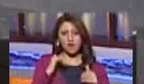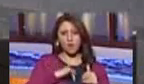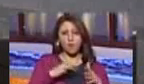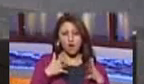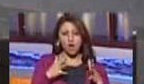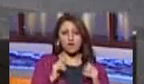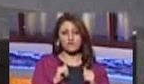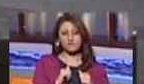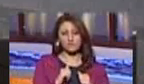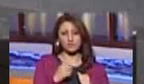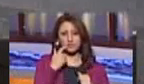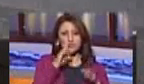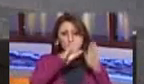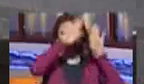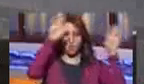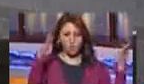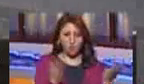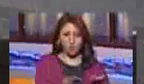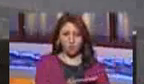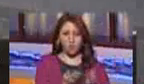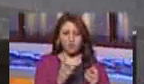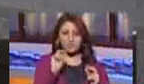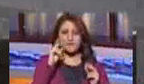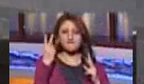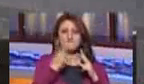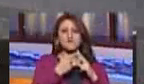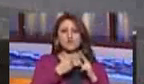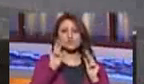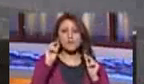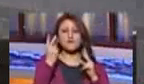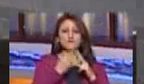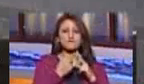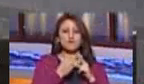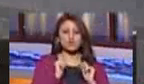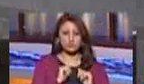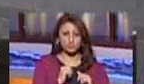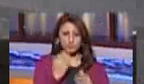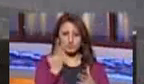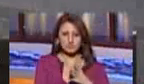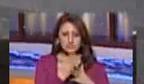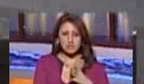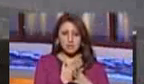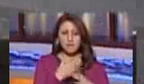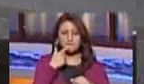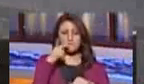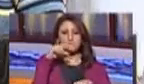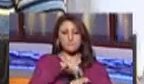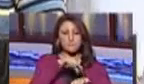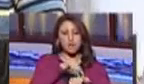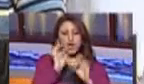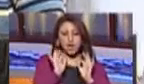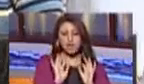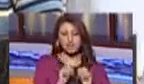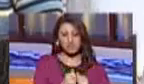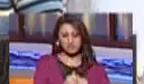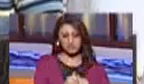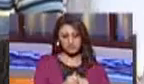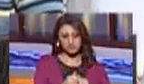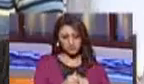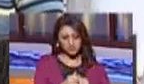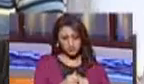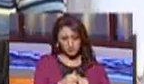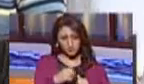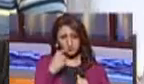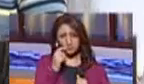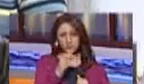فاحنا دخلناه في اوضه فندقيه عشان يبعد عن كل المؤثرات. هي الحاله بتاعته طبعا كانت ممكن تتعالج من خلال انها تكون حاله خارجيه. حماده صابر